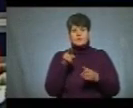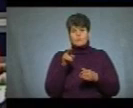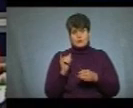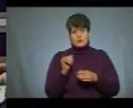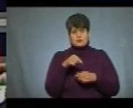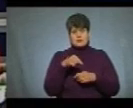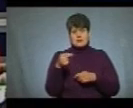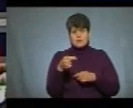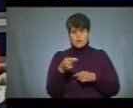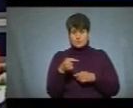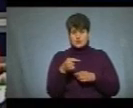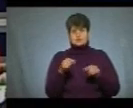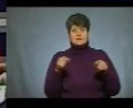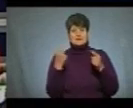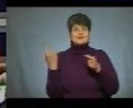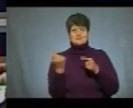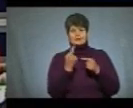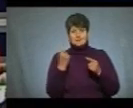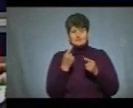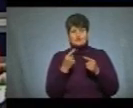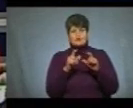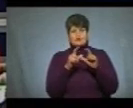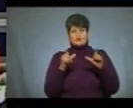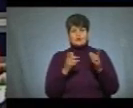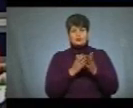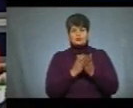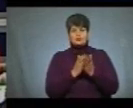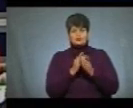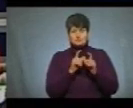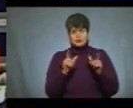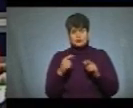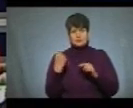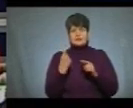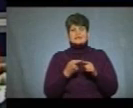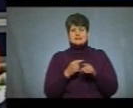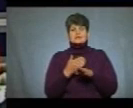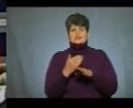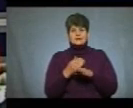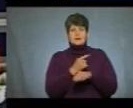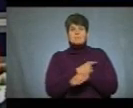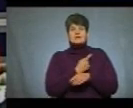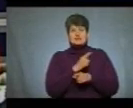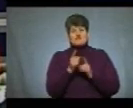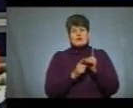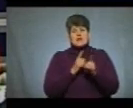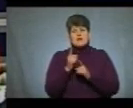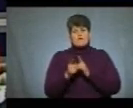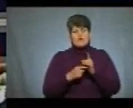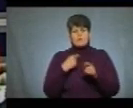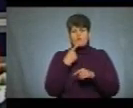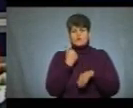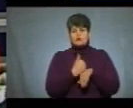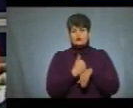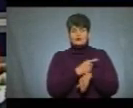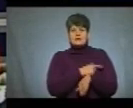у Тернополі. Створення єдиного диспетчерського пункту в області – частина медичної реформи, каже головний лікар Центру екстреної медичної